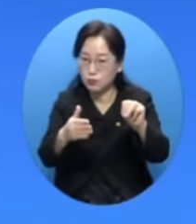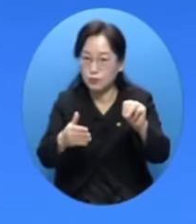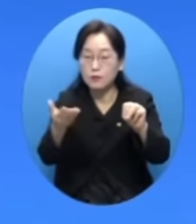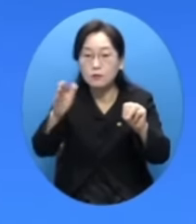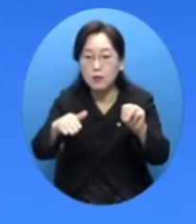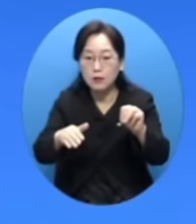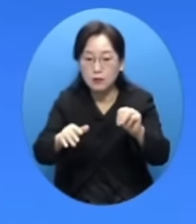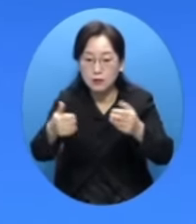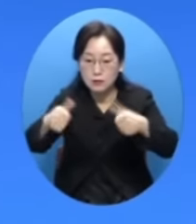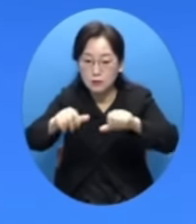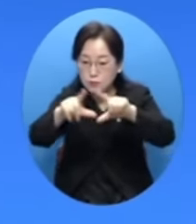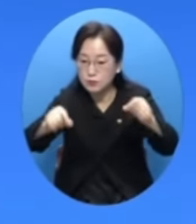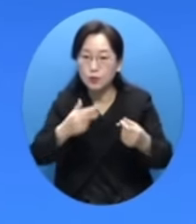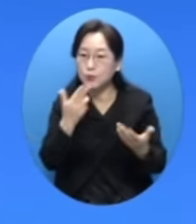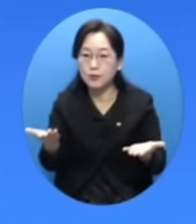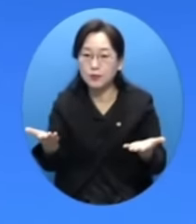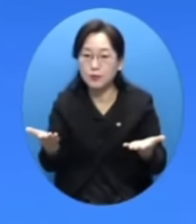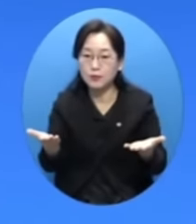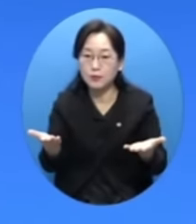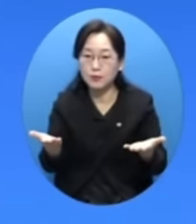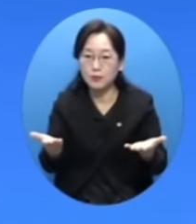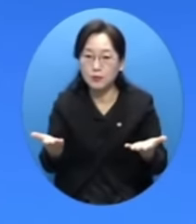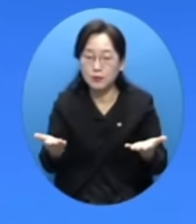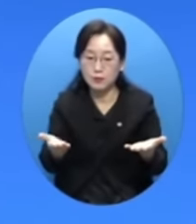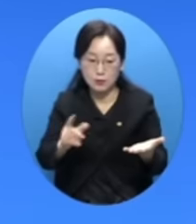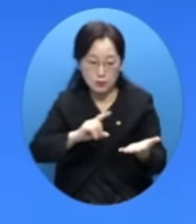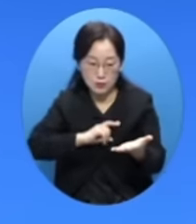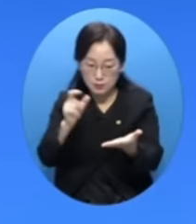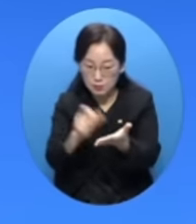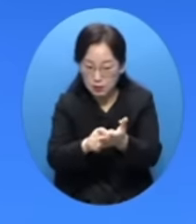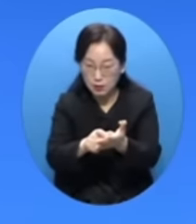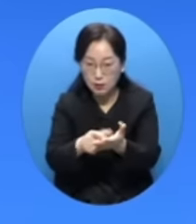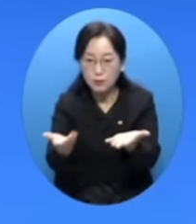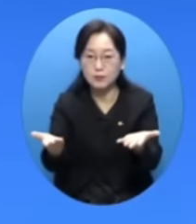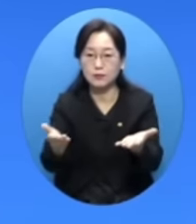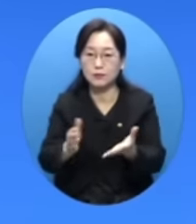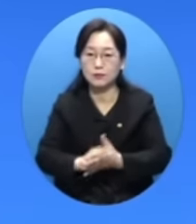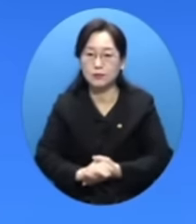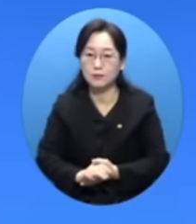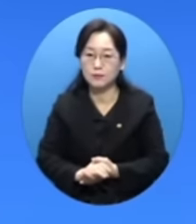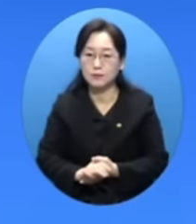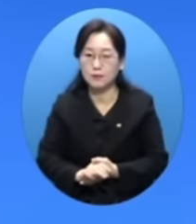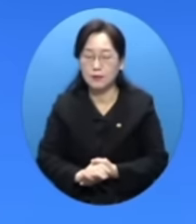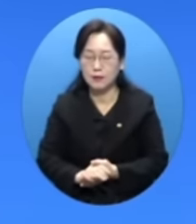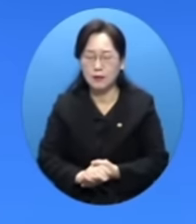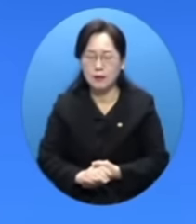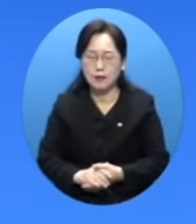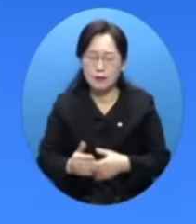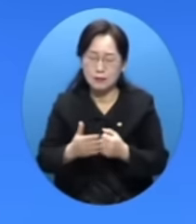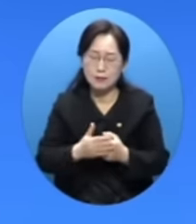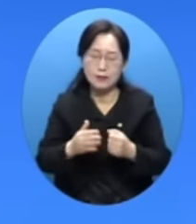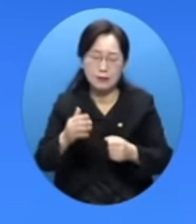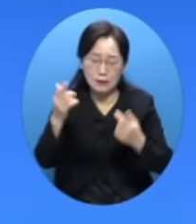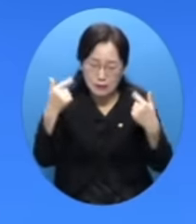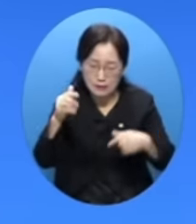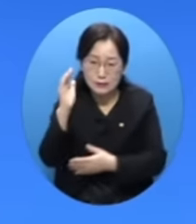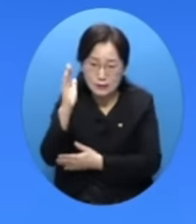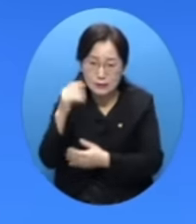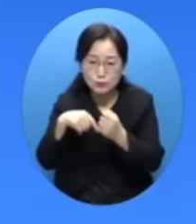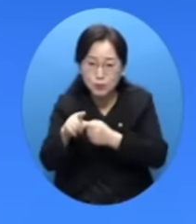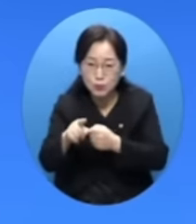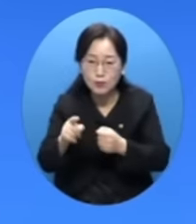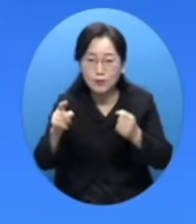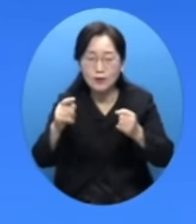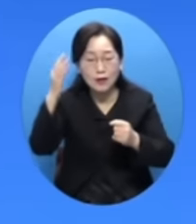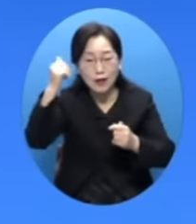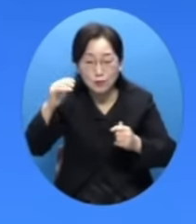있는데 그 어디에도 그의 이름이 등록되지 않습니다. 그래서 제가 늘 말하는 것이 이 땅에 태어나면